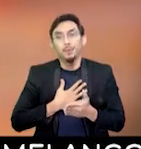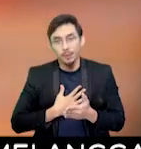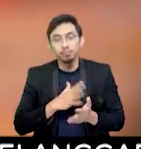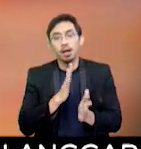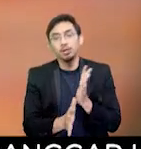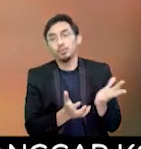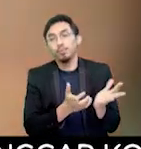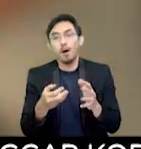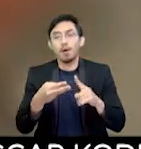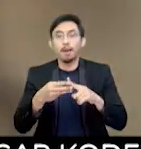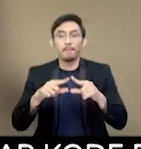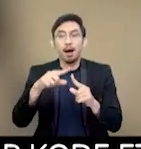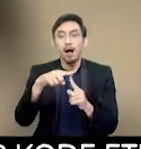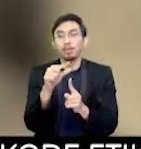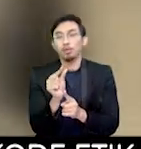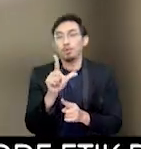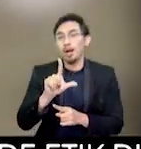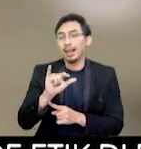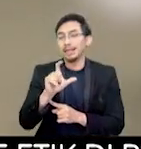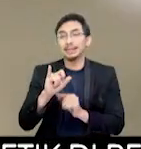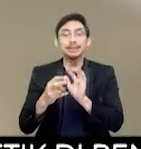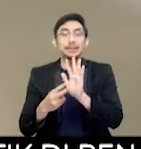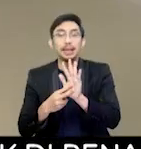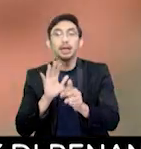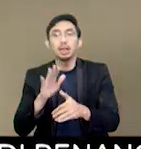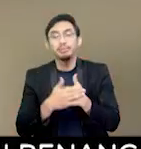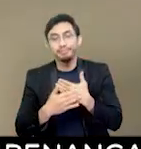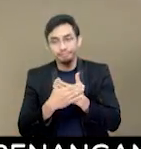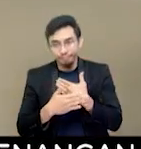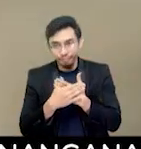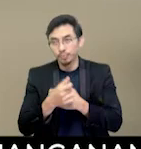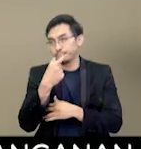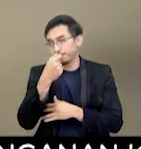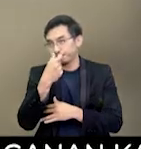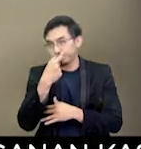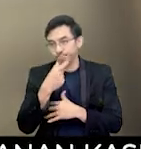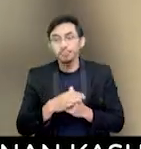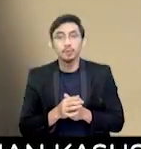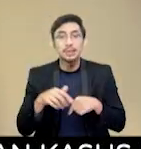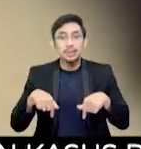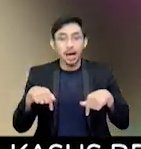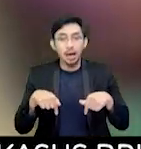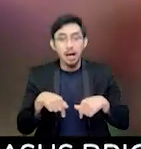pemulihan kondisi kesehatan. Tim Basarnas mencoba menghubungi pihak terkait untuk memulangkan korban ke daerah asal.